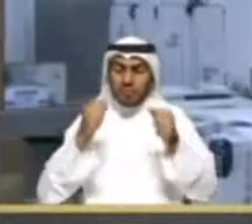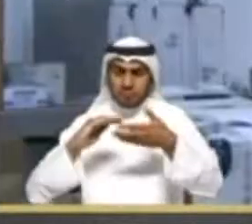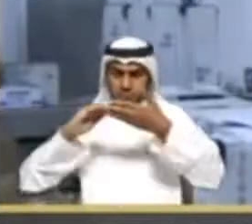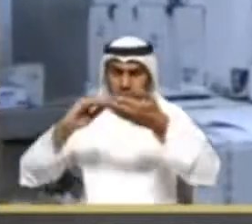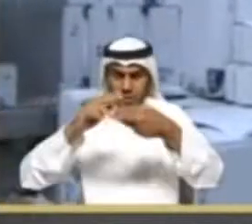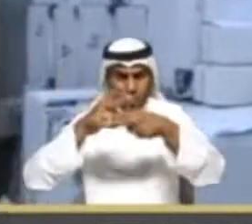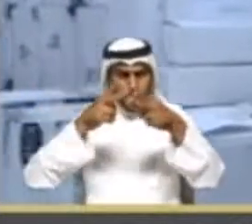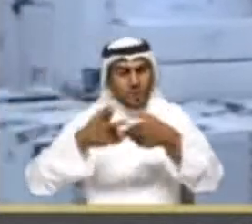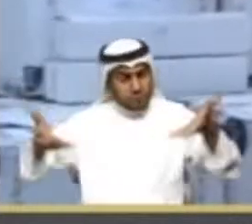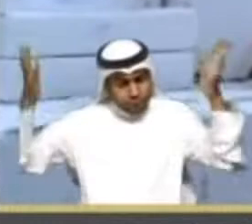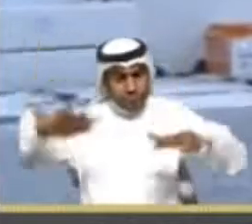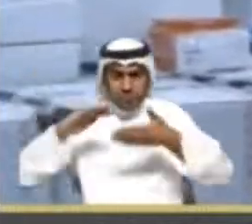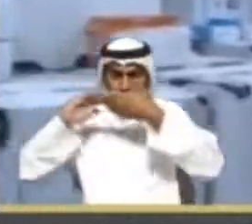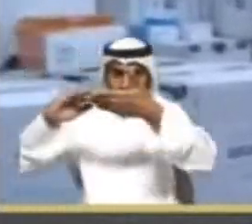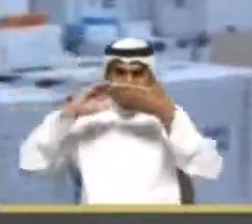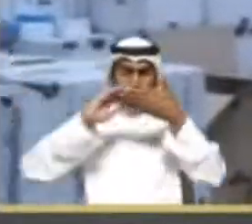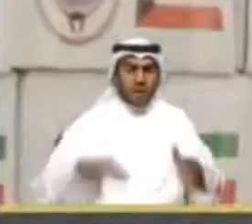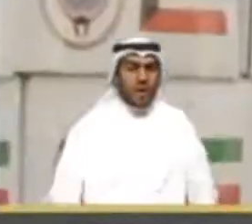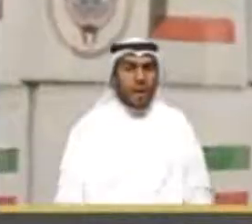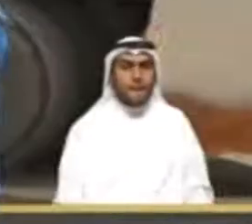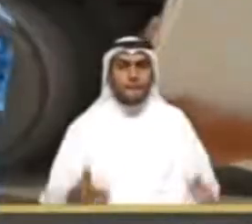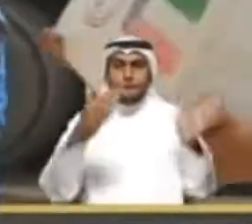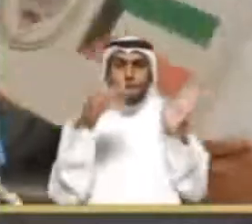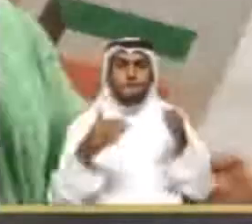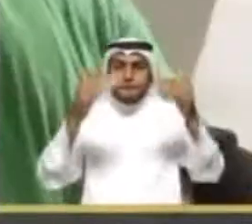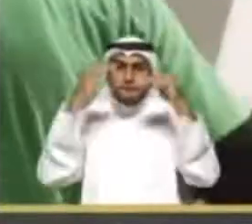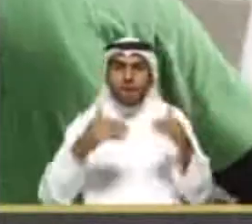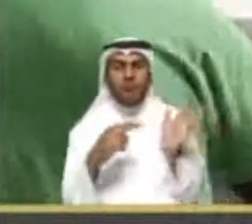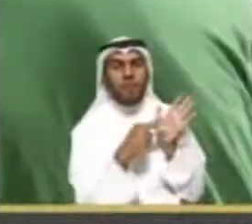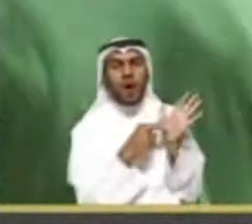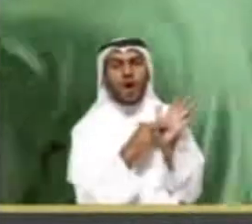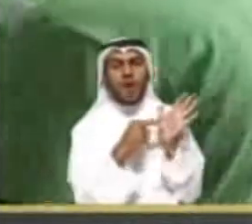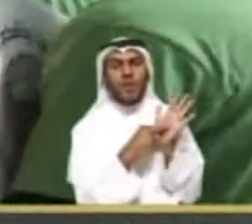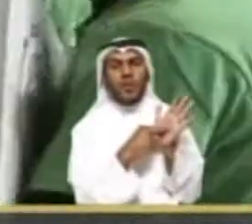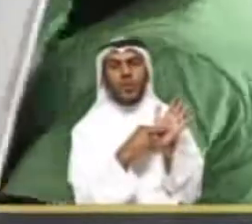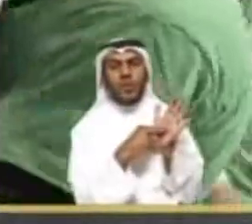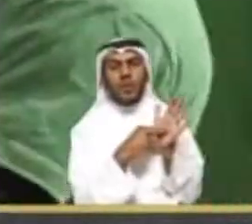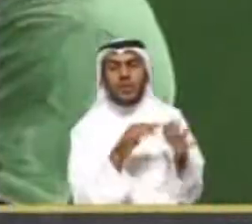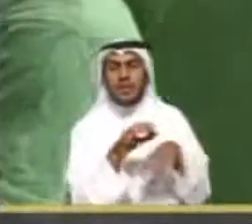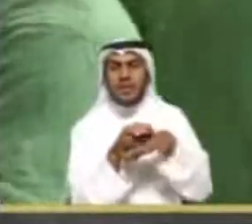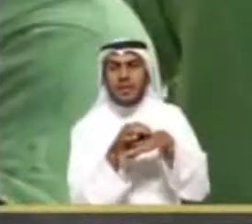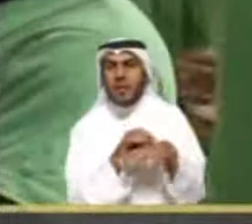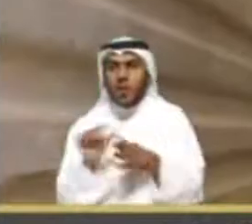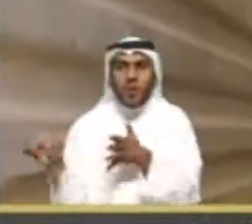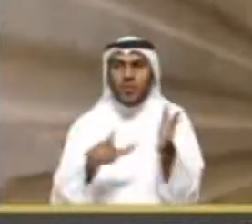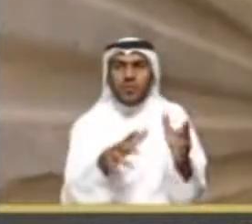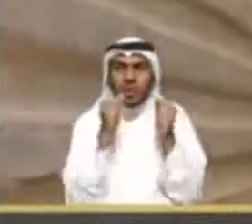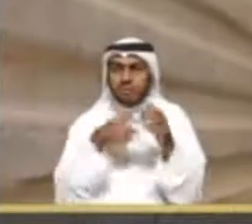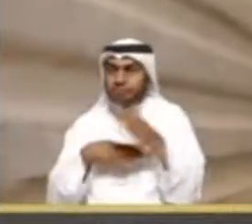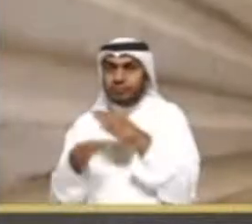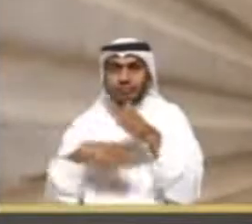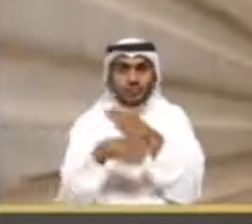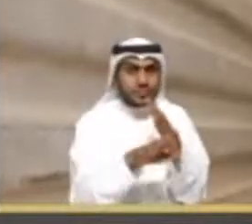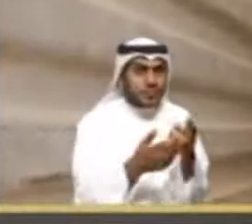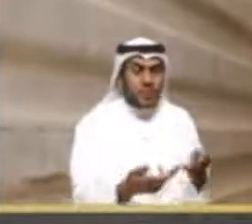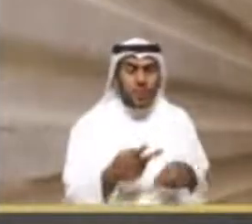المساعدات المقدمة للنازحين السوريين أطلقت جمعية الرحمة العالمية المستوصف المتنقل الثاني